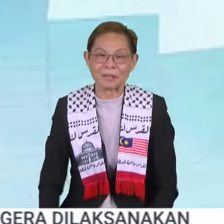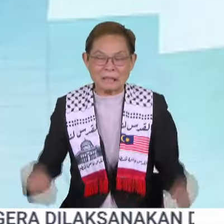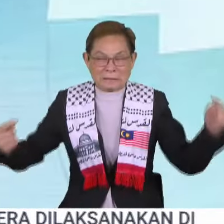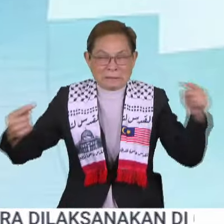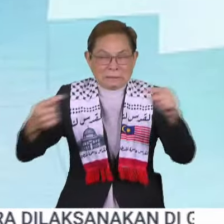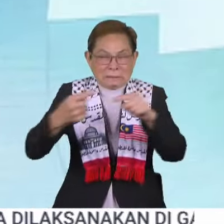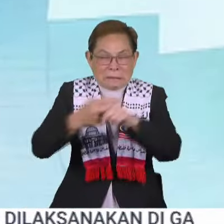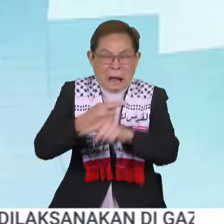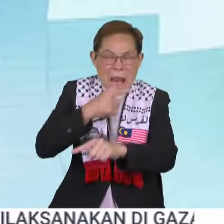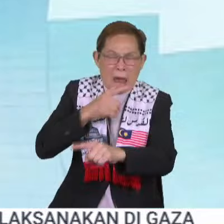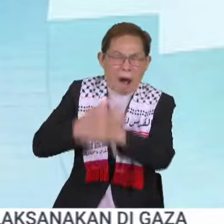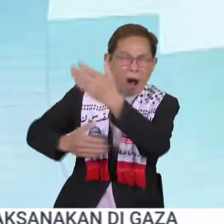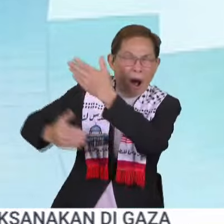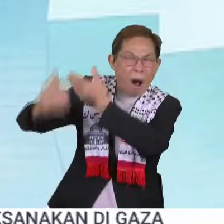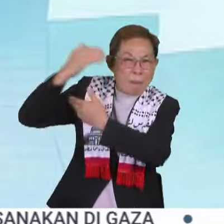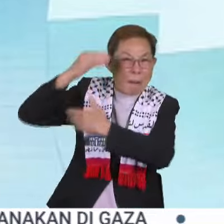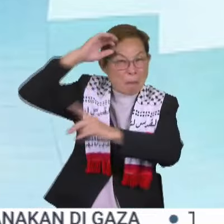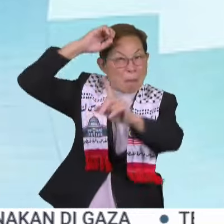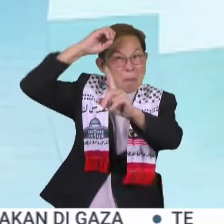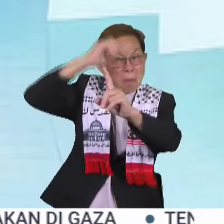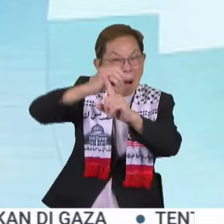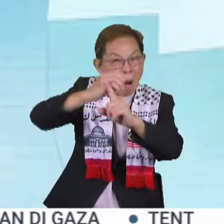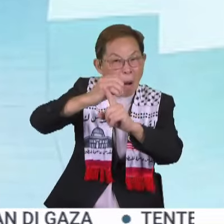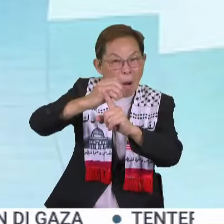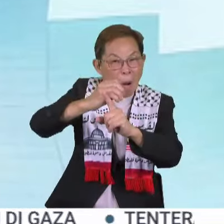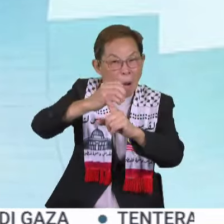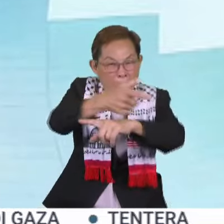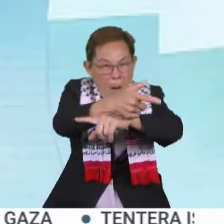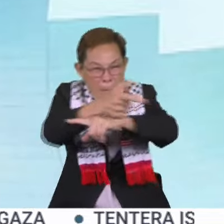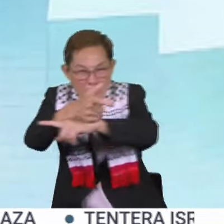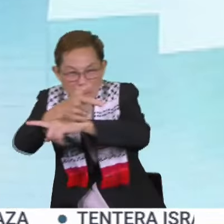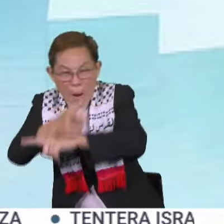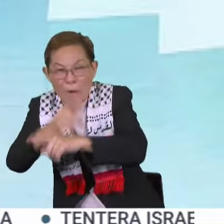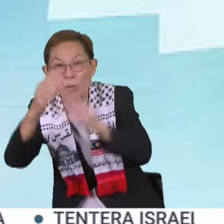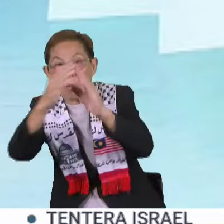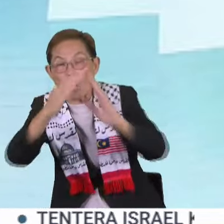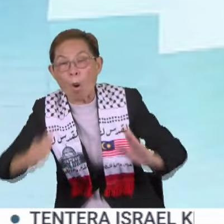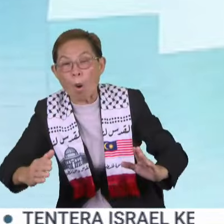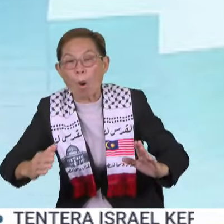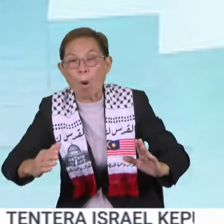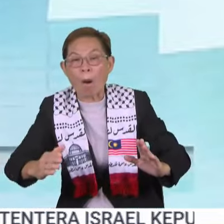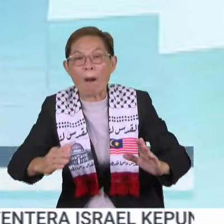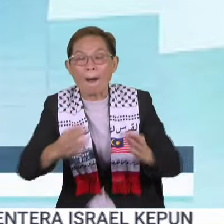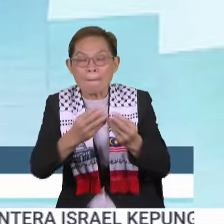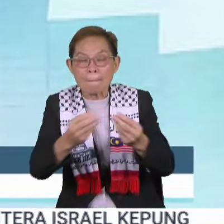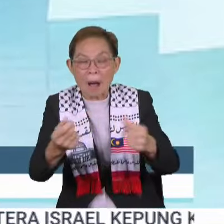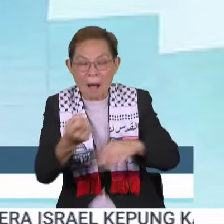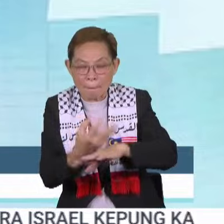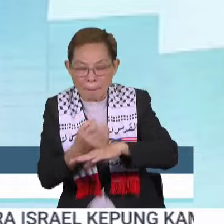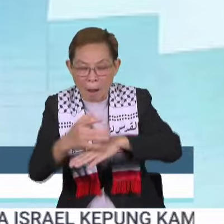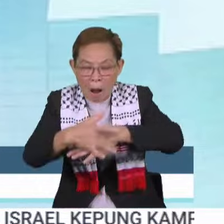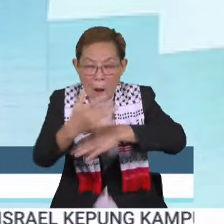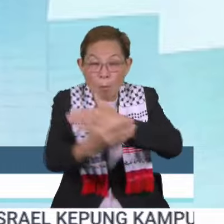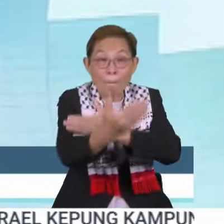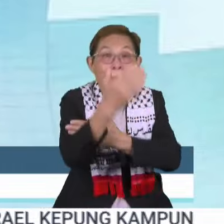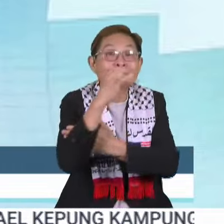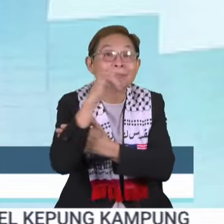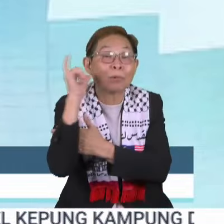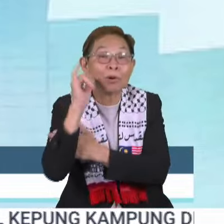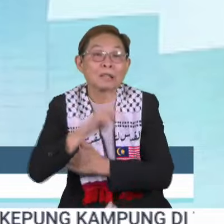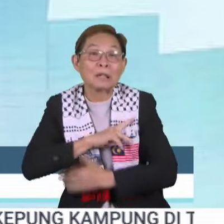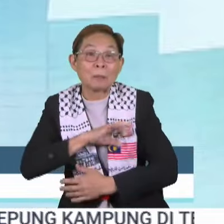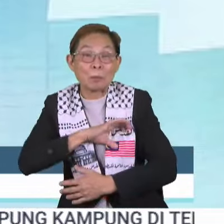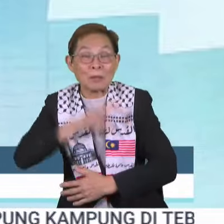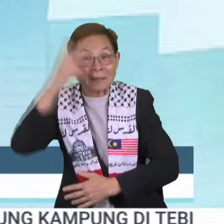Konflik lama dipercayai antara motif kejadian tembakan di sebuah rumah di Kampung Alu Pinggan, Pasir Mas awal pagi semalam. Ketua